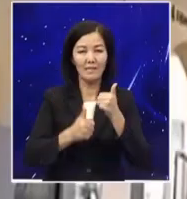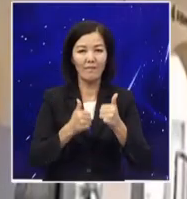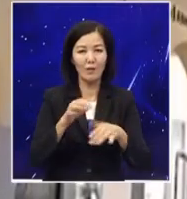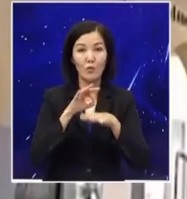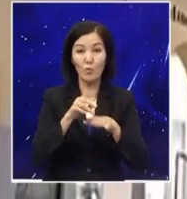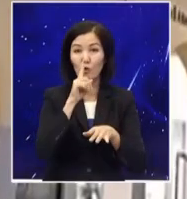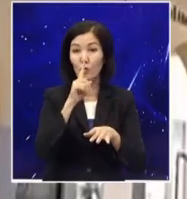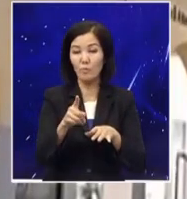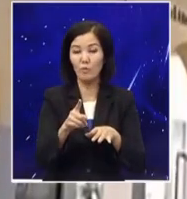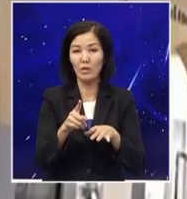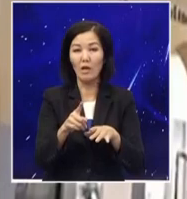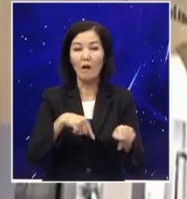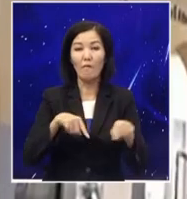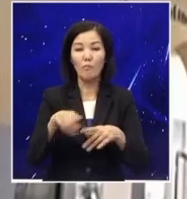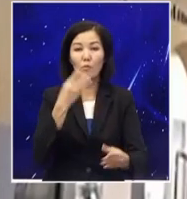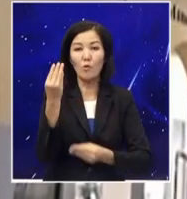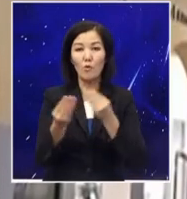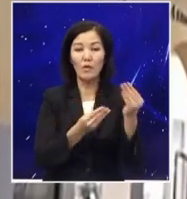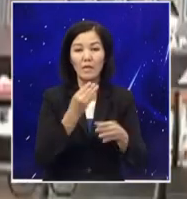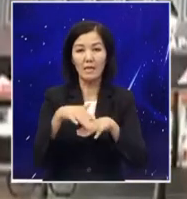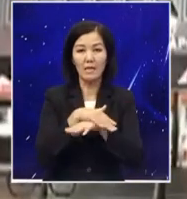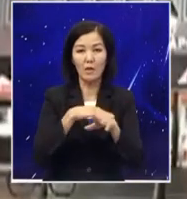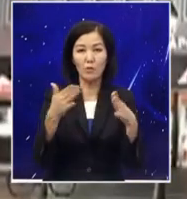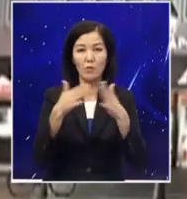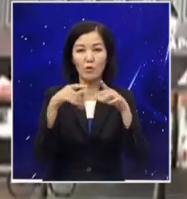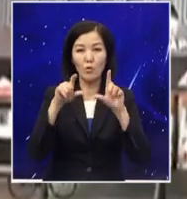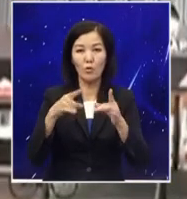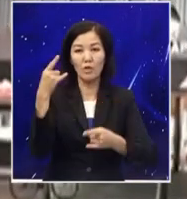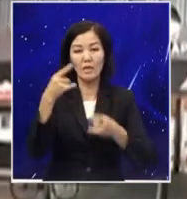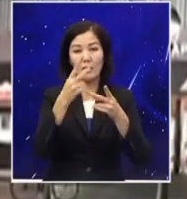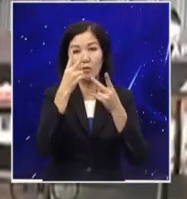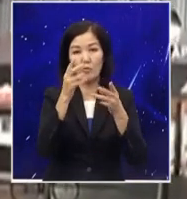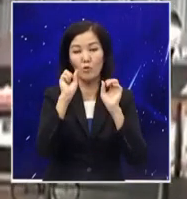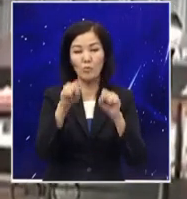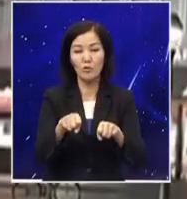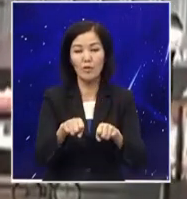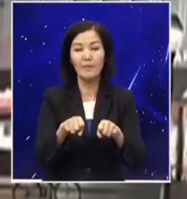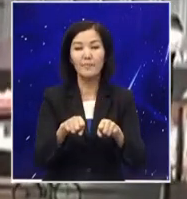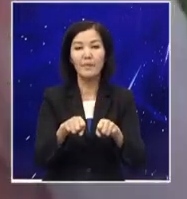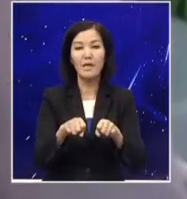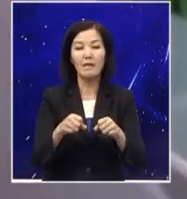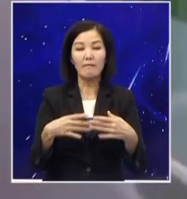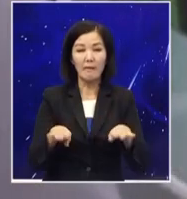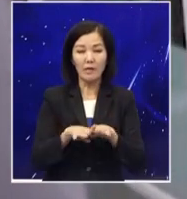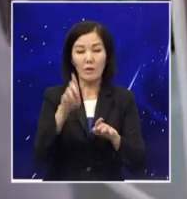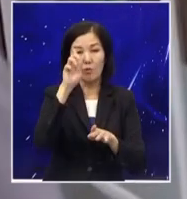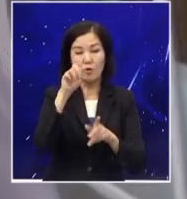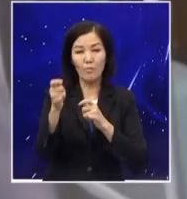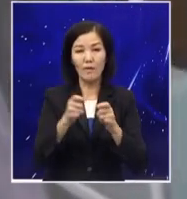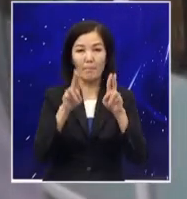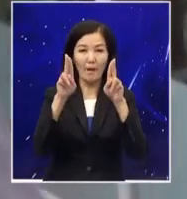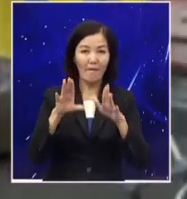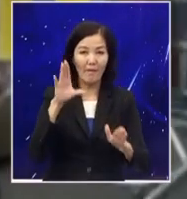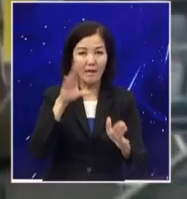өткізілмейді. Сонымен қоса елдегі футбол ойындарын тұрғындар үйде отырып тек онлайн ғана тамашалай алады. Сонымен қоса үкімет тағы да бір ереже